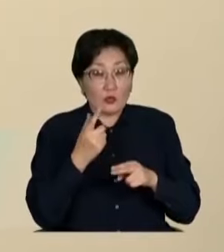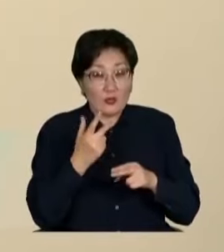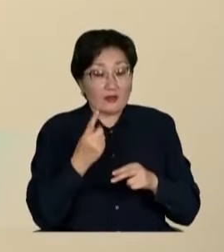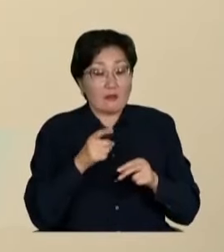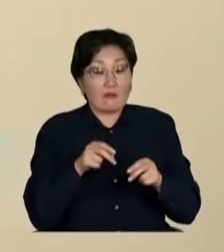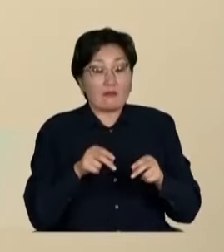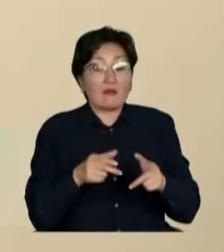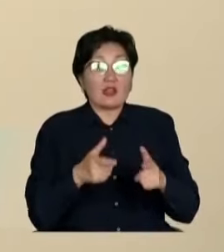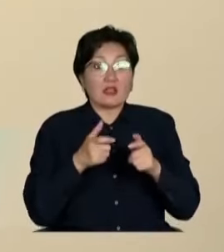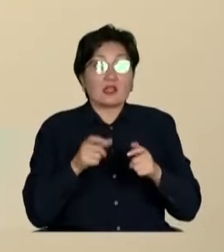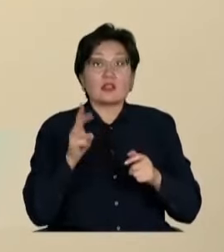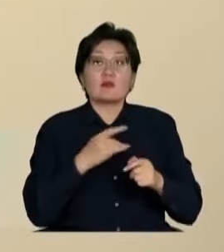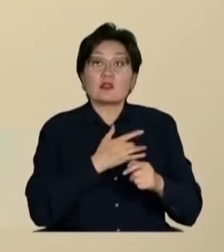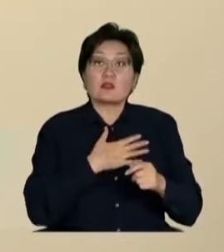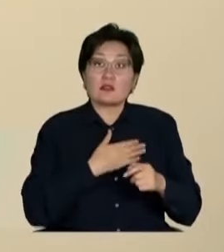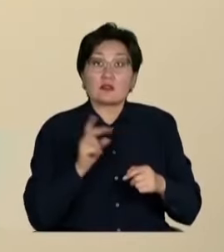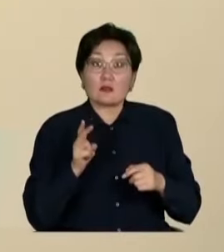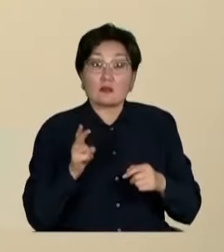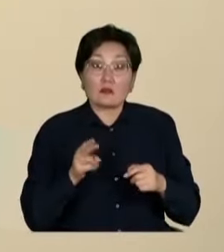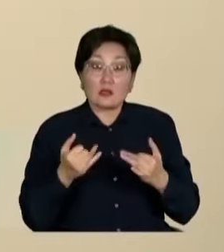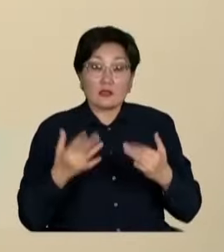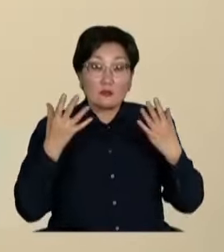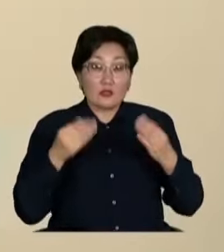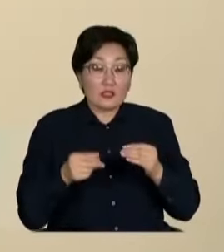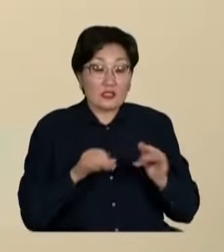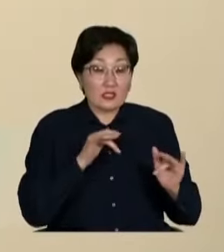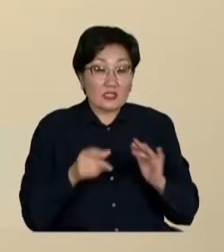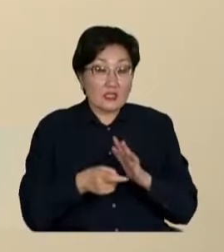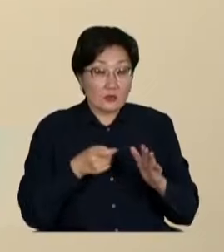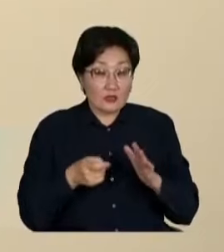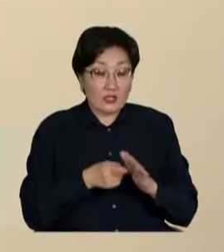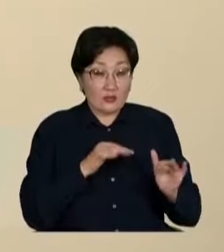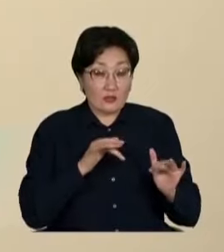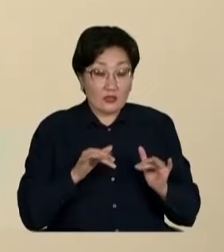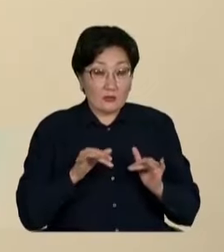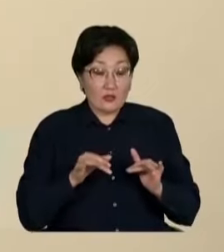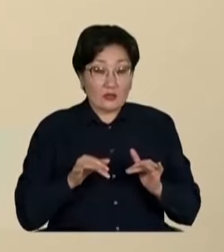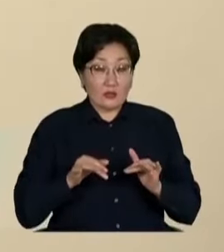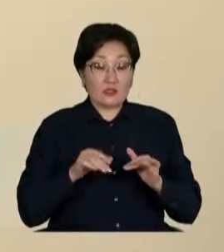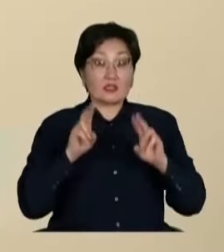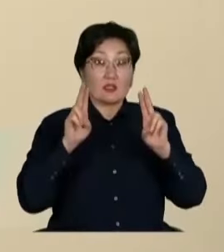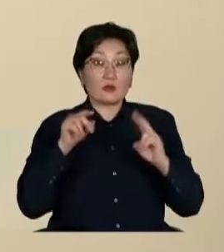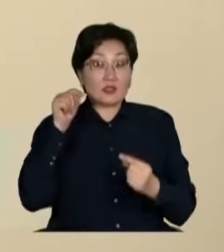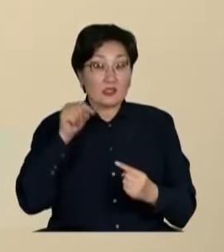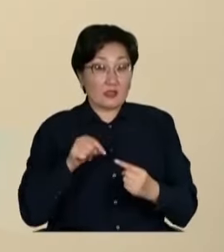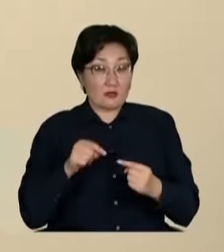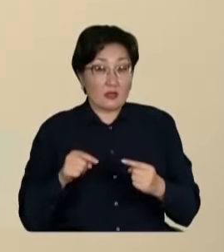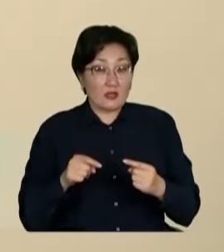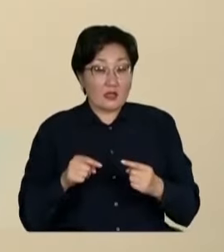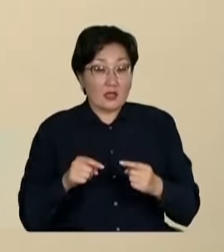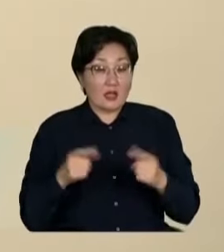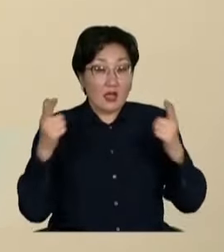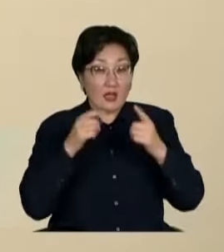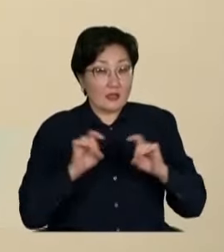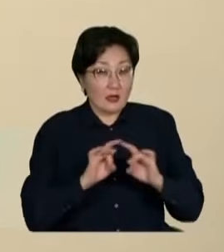Кімге тиесілі екен? Тіркелген бойынша. Қазіргі таңда бәрі тергеу әрекетіне мен қылмыс жүргізу кодексінің талабына сай мен оны ақпарат тоқ